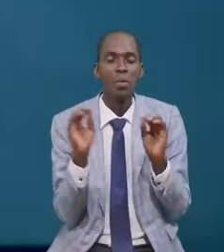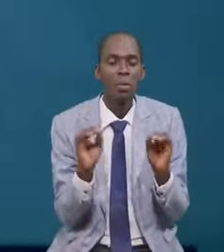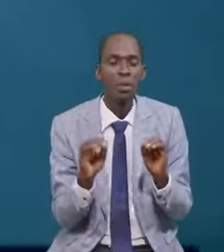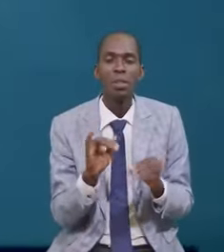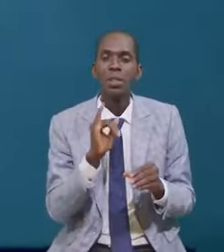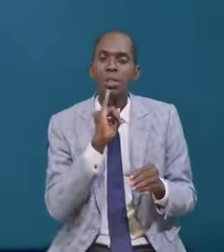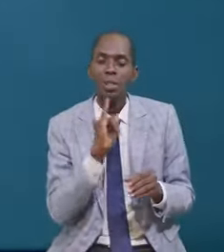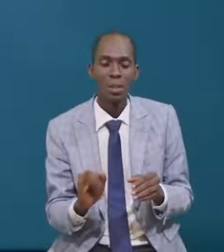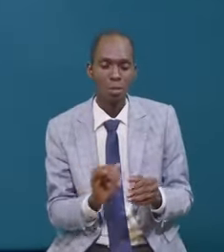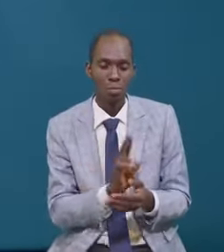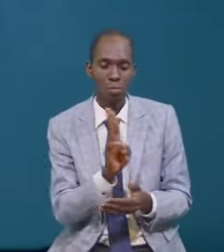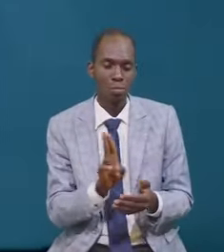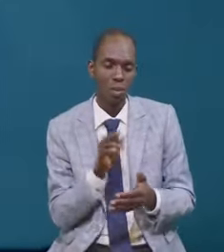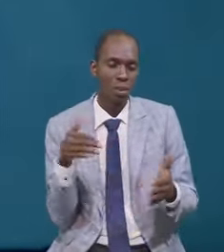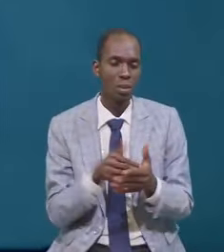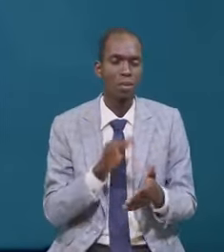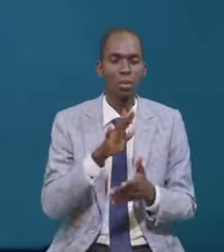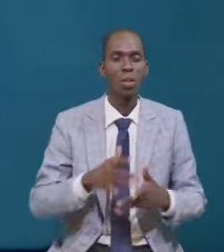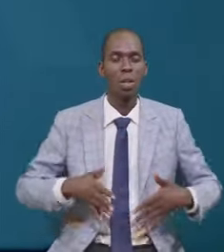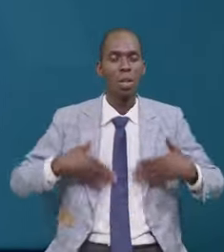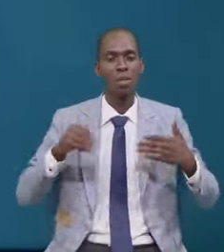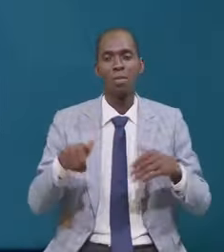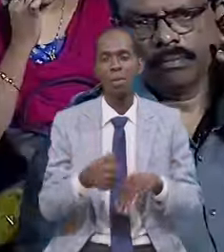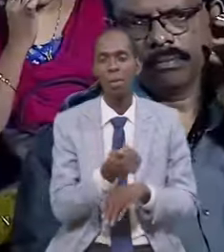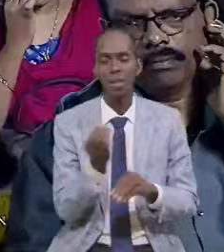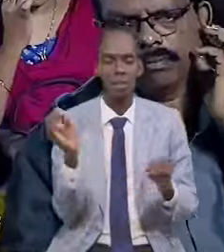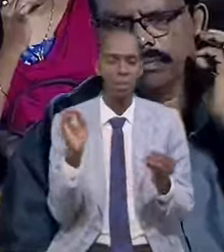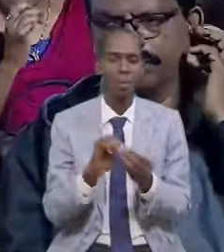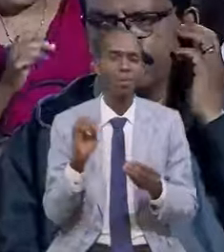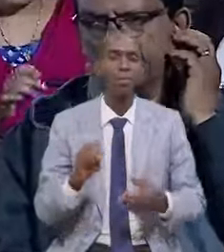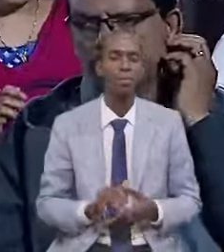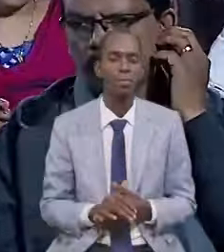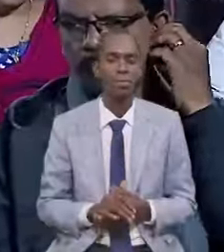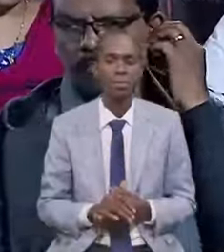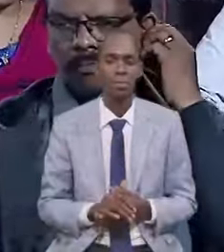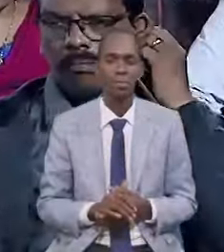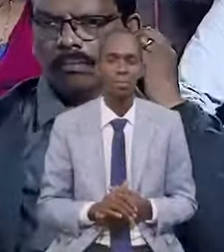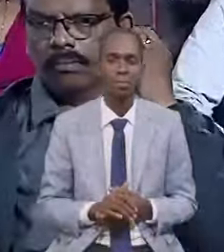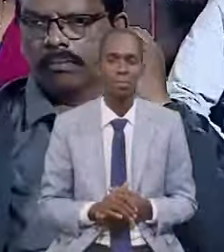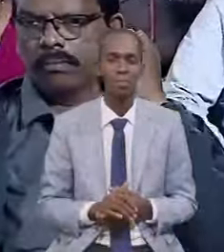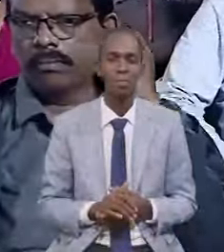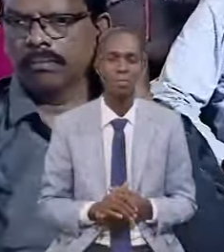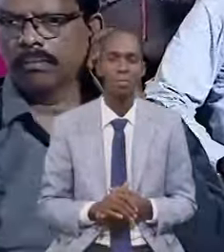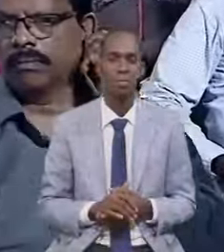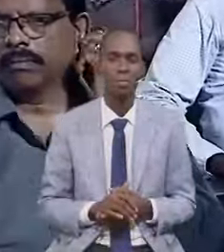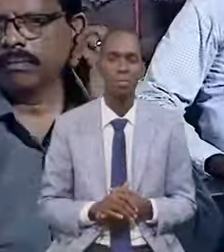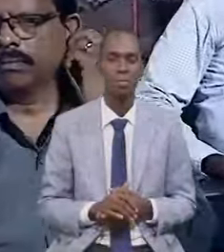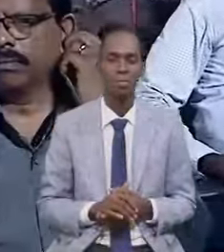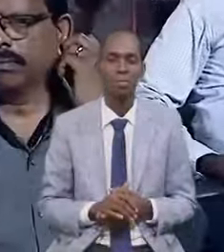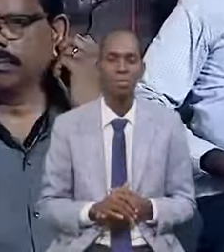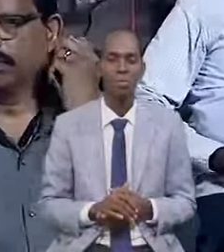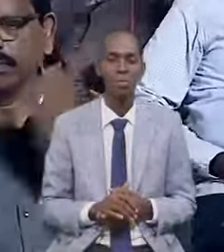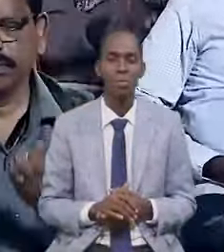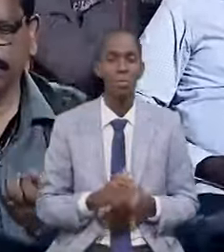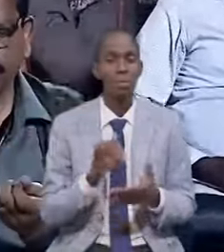recorded against your life anymore. మీ జీవితానికి విరోధంగా ఇక ఏదీ కూడా మిగిలి లేదు.